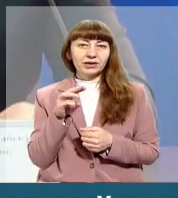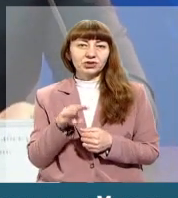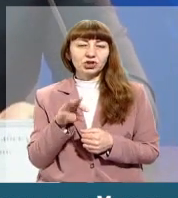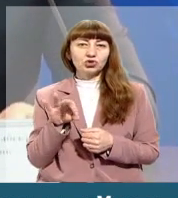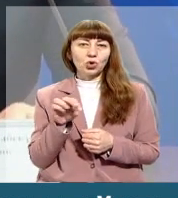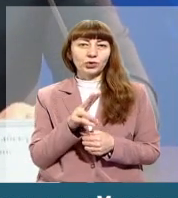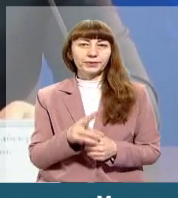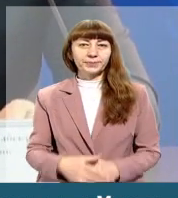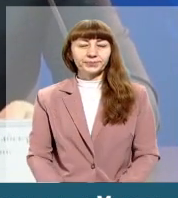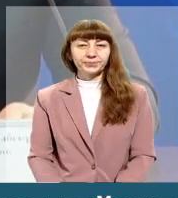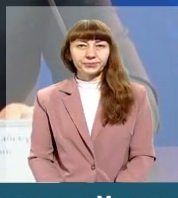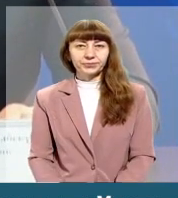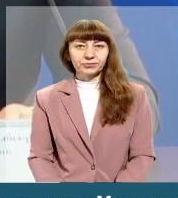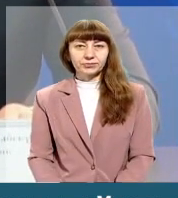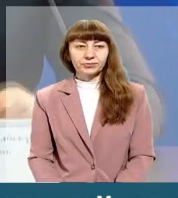тысяч тонн.